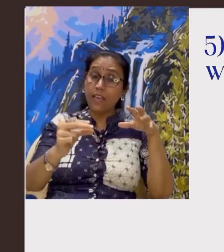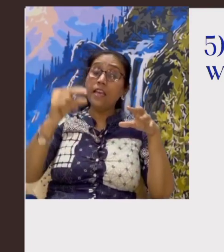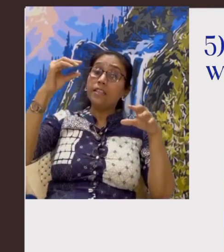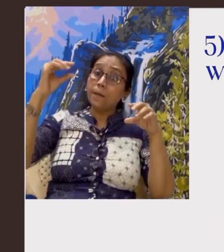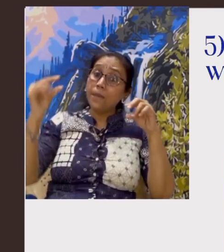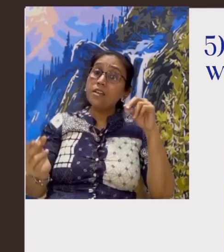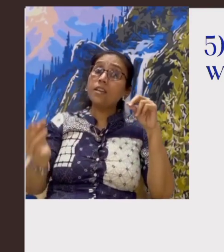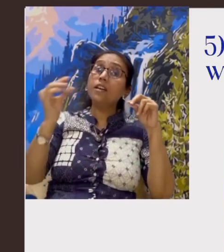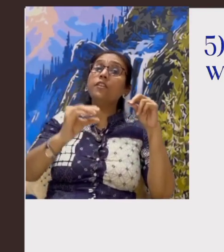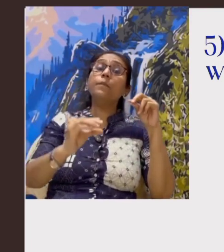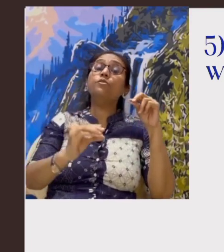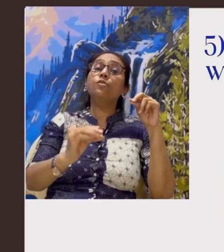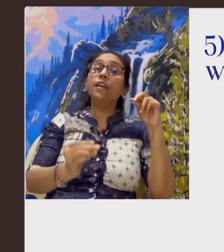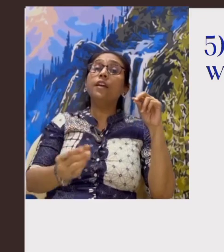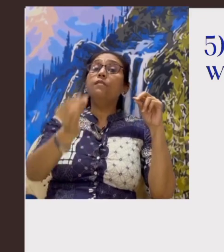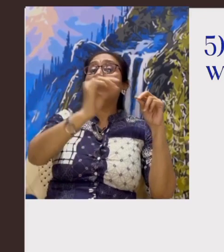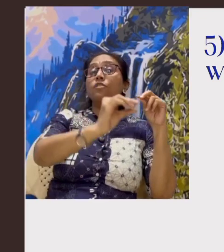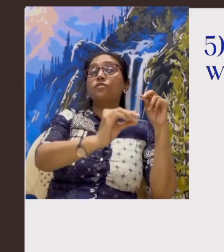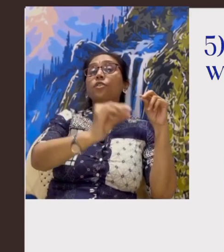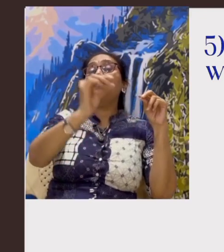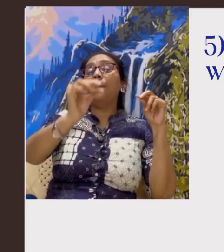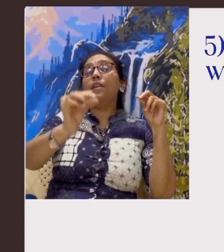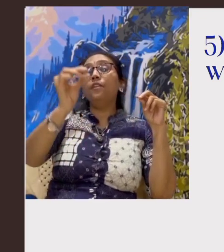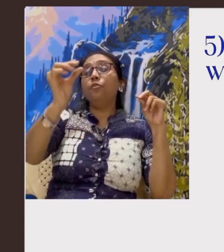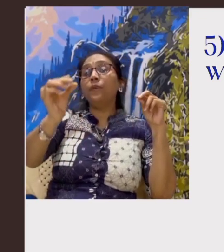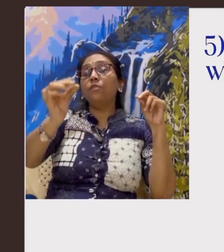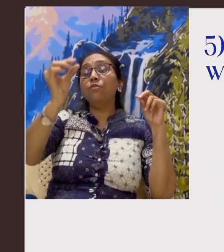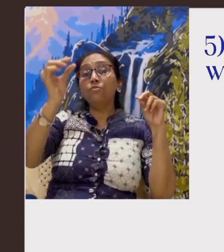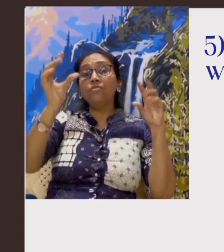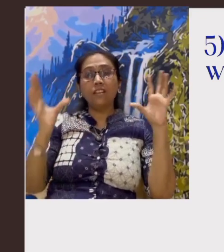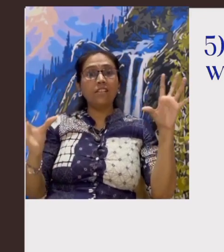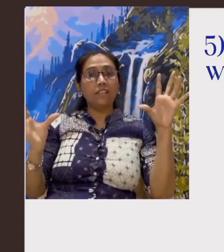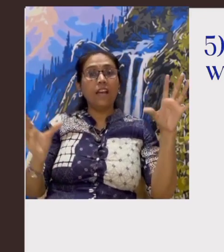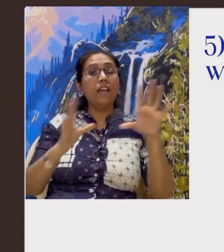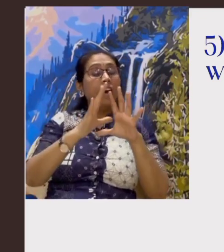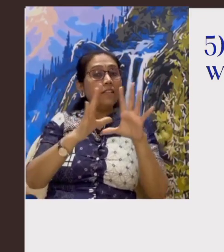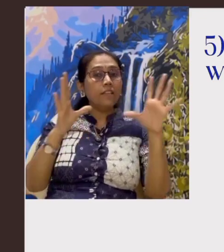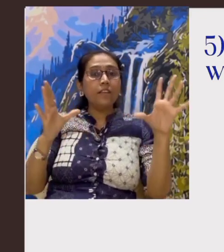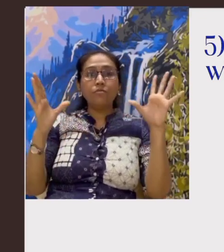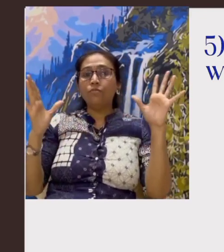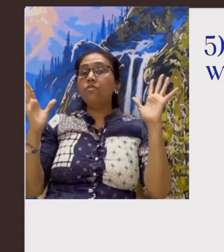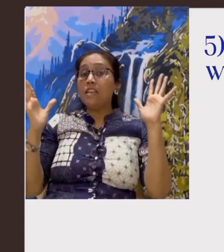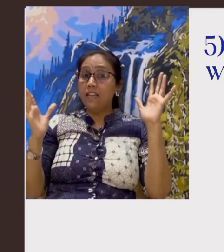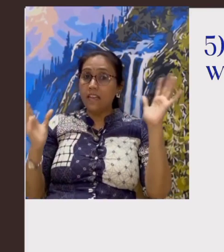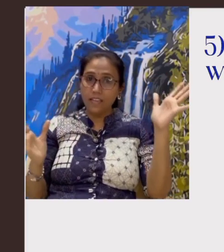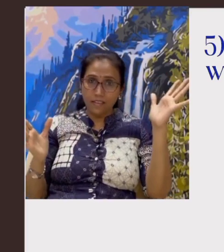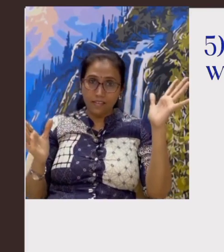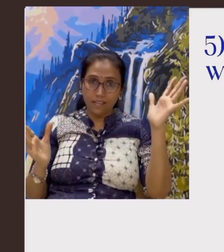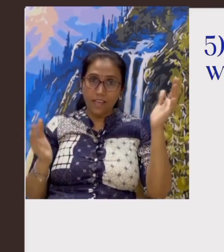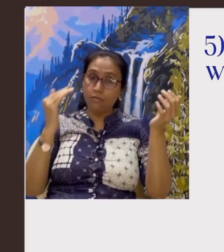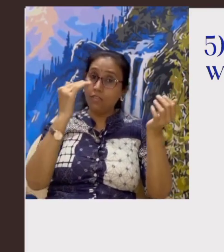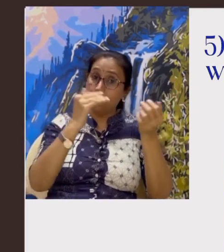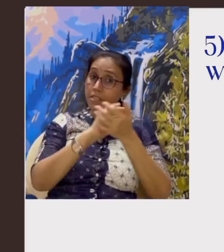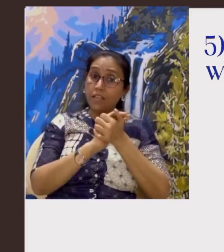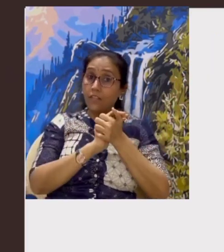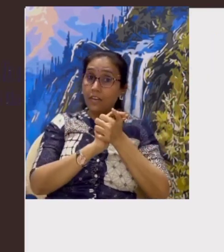है तभी जाके गवर्नमेंट जो है वो डॉक्ट्रिन ऑफ एमिनेंट डोमेन को यूज कर सकता है, अदरवाइज वो यूज नहीं कर सकता है।